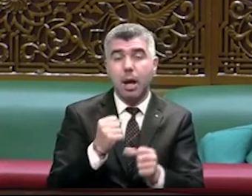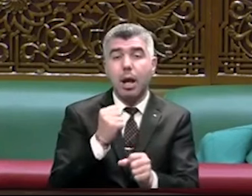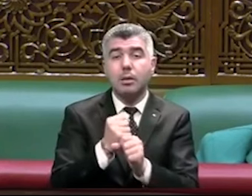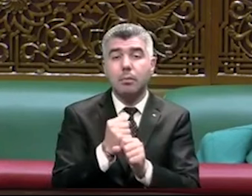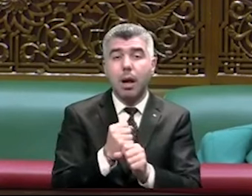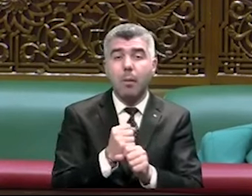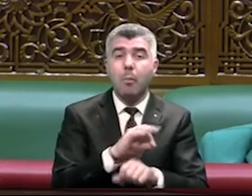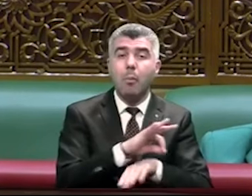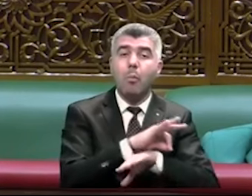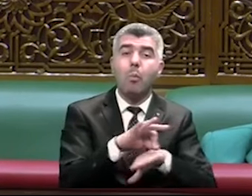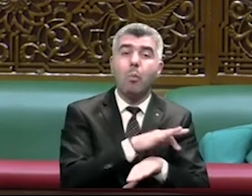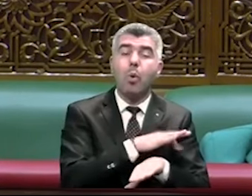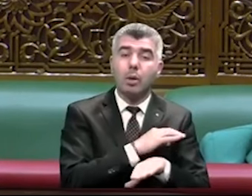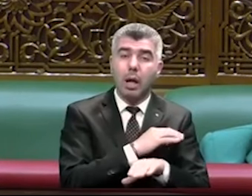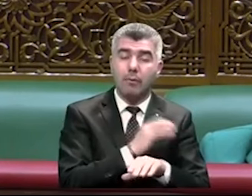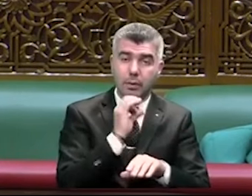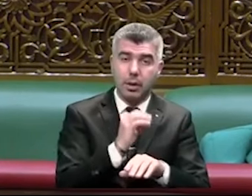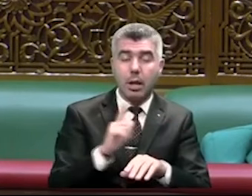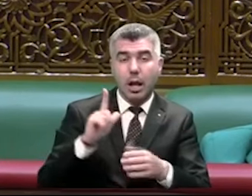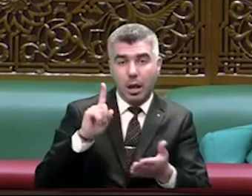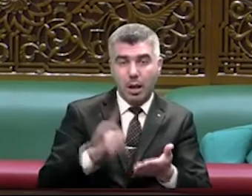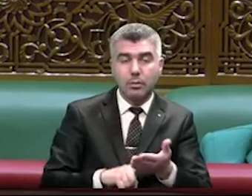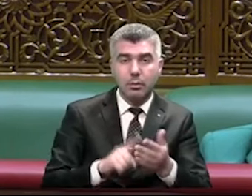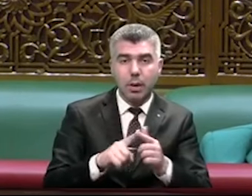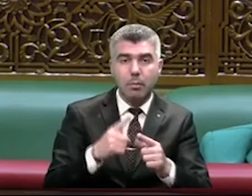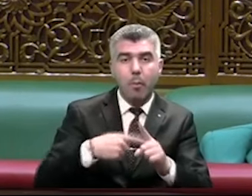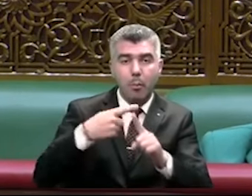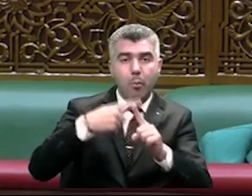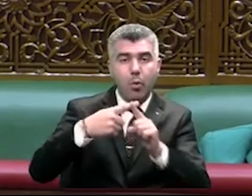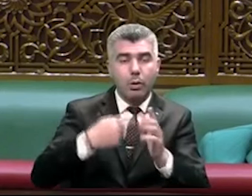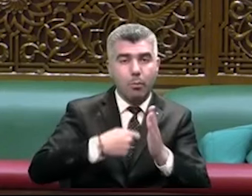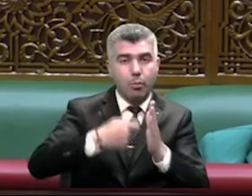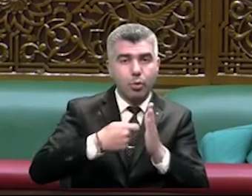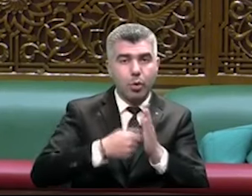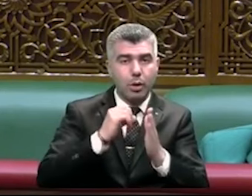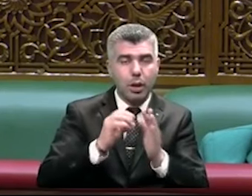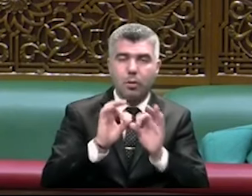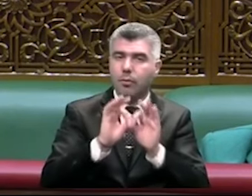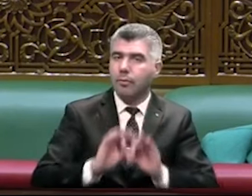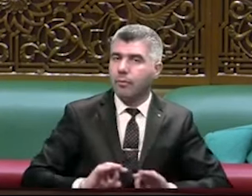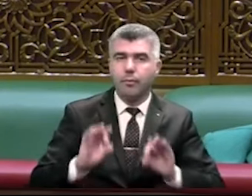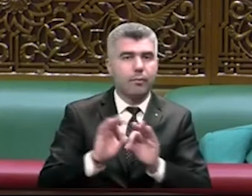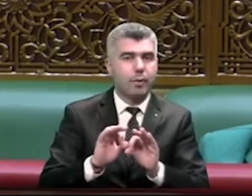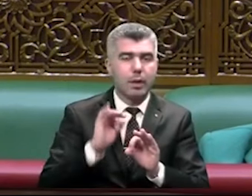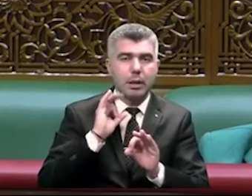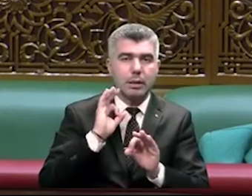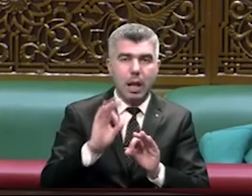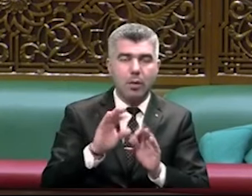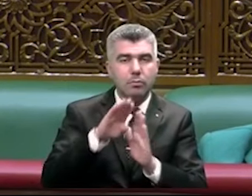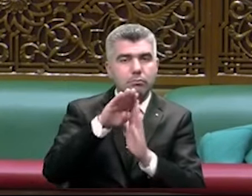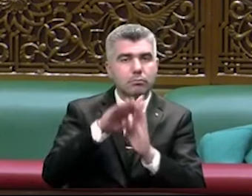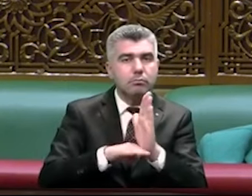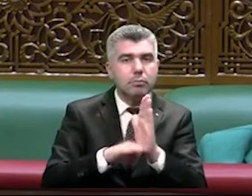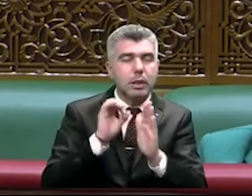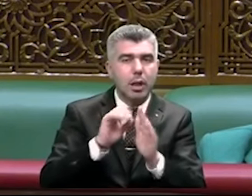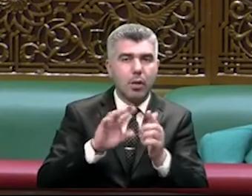الكفاءات بقط الماء يمكن السيد الوزير انجاز المزيد من المشاريع مع الابقاء على نفس المستوى المتدني لظروف